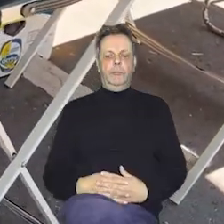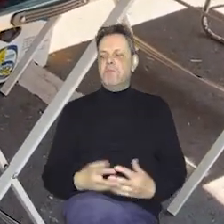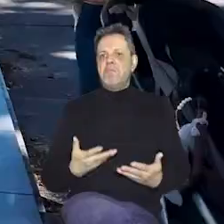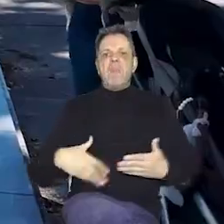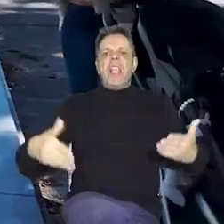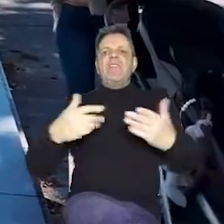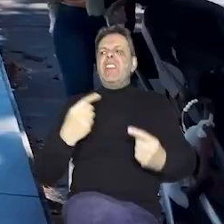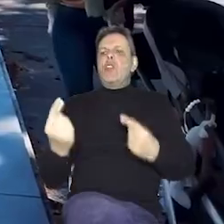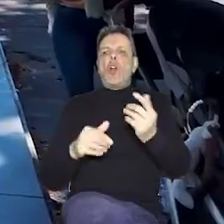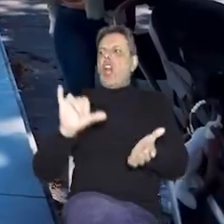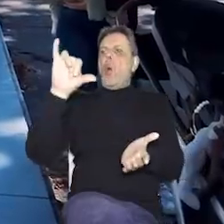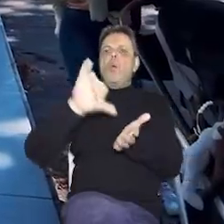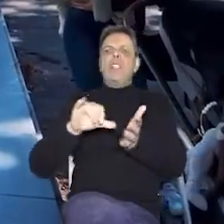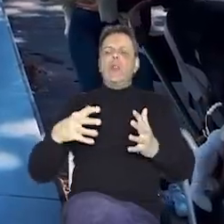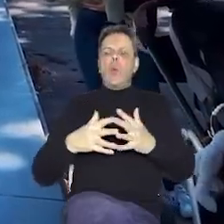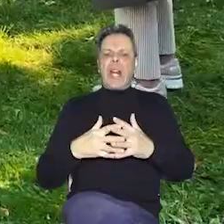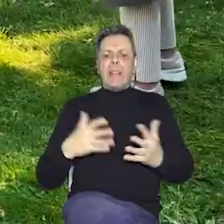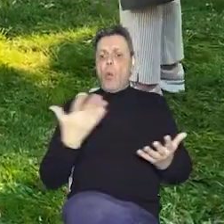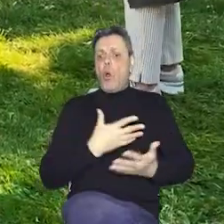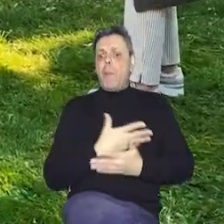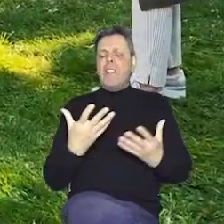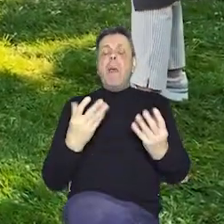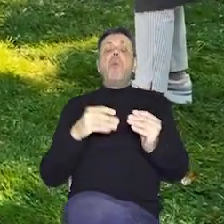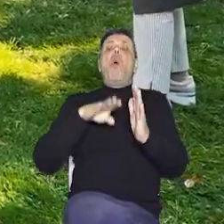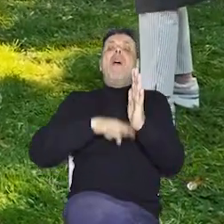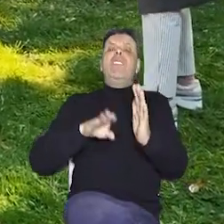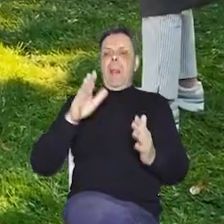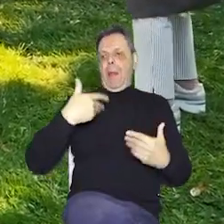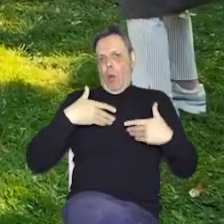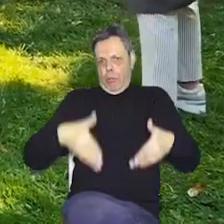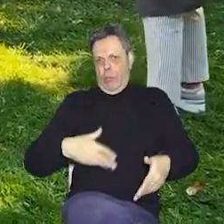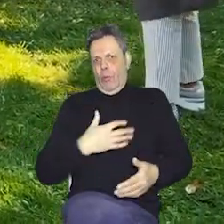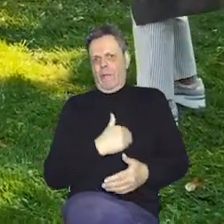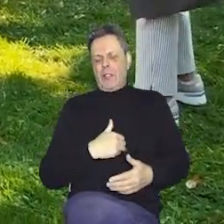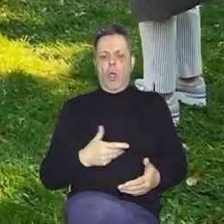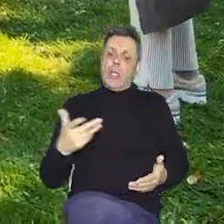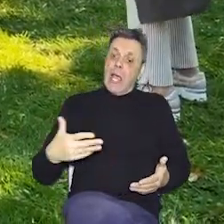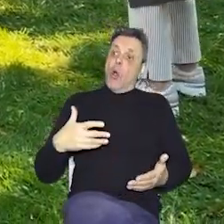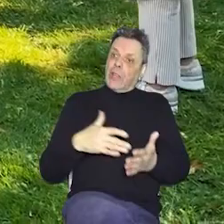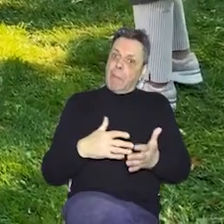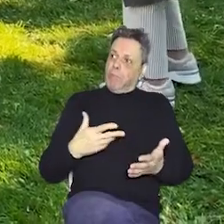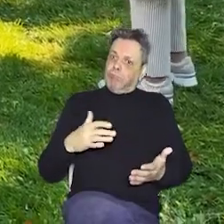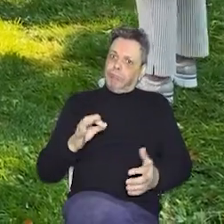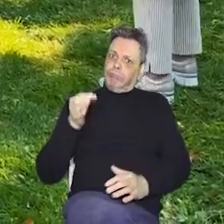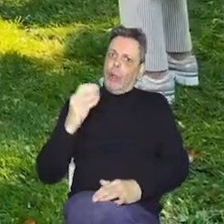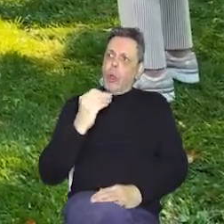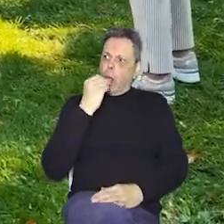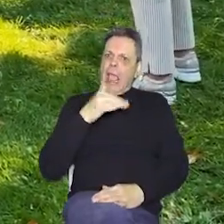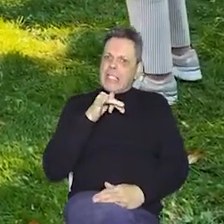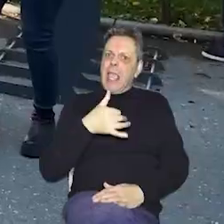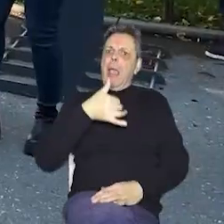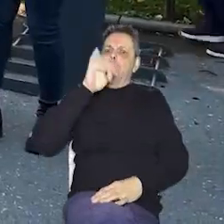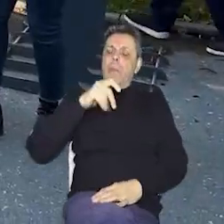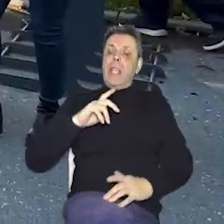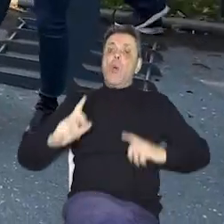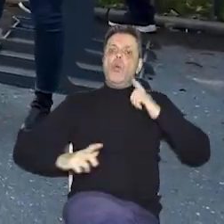Sve se zbiva u strogom središtu grada u kojem je sve puno jeftinije negoli kod nas. Zato si treba dati oduška i dobro jesti i popiti,